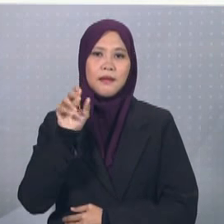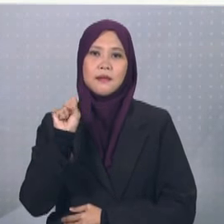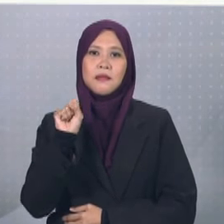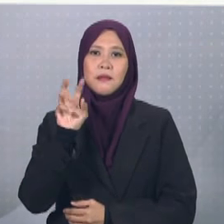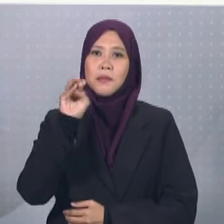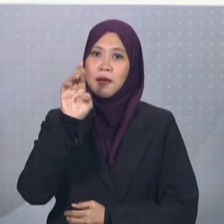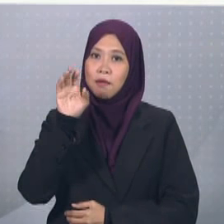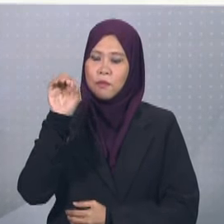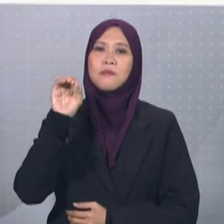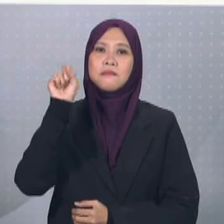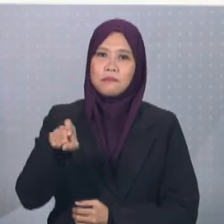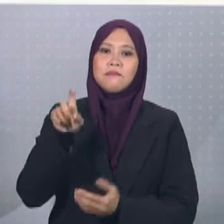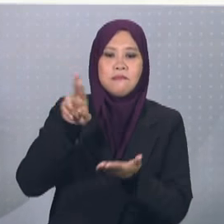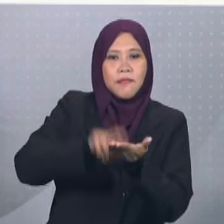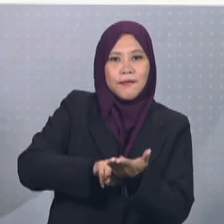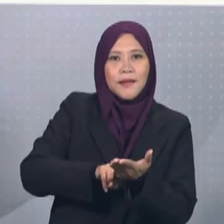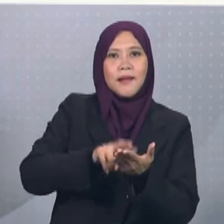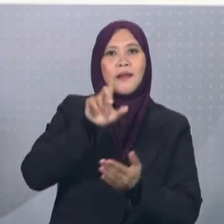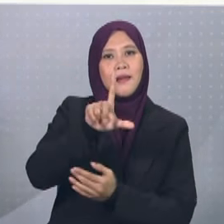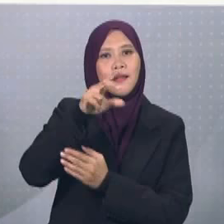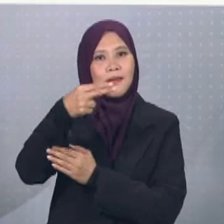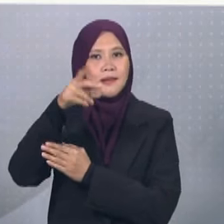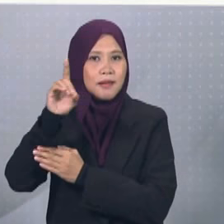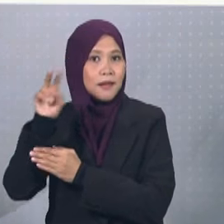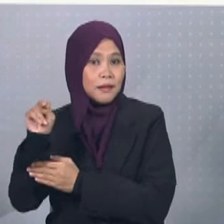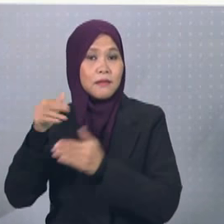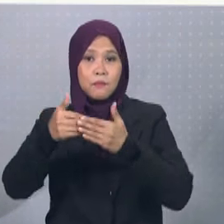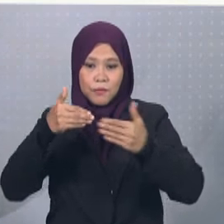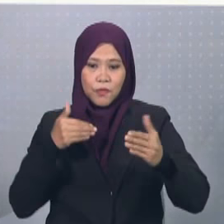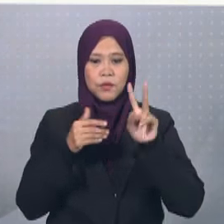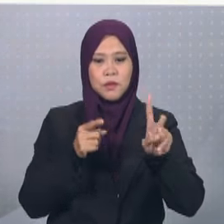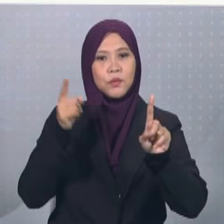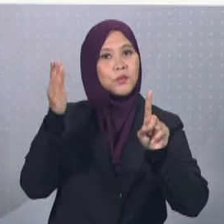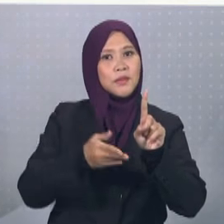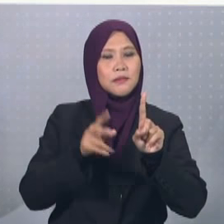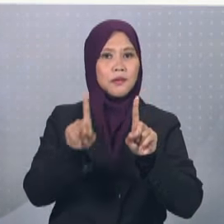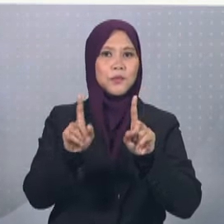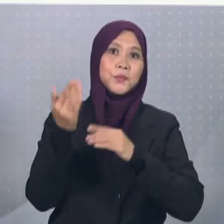perlu berdaftar dengan Lembaga Hasil Dalam Negeri LHDN sebelum 1 Januari lalu.